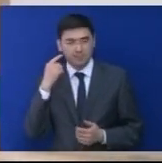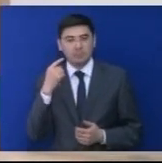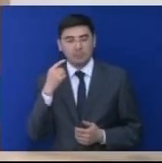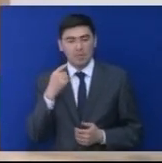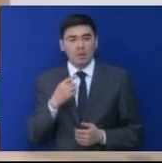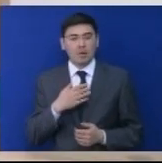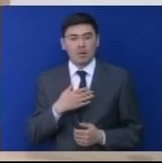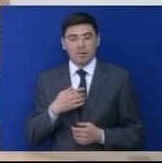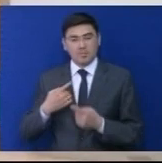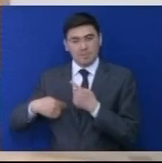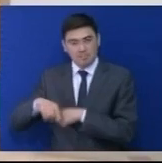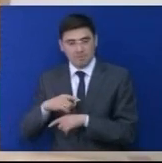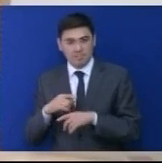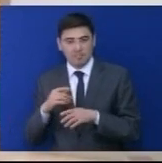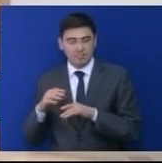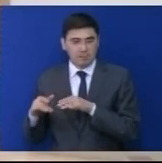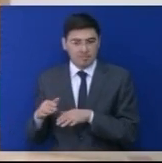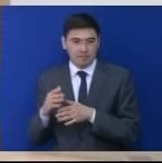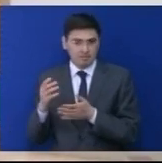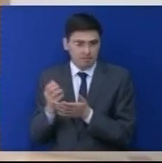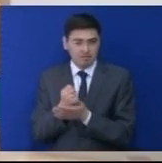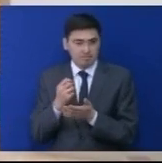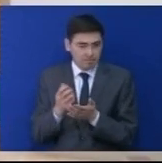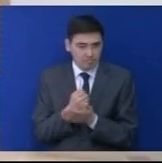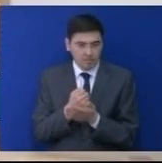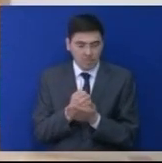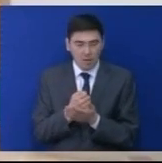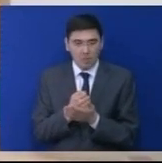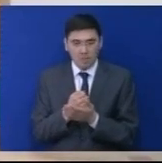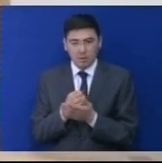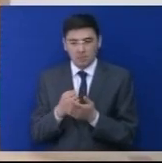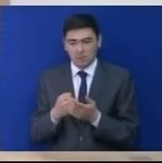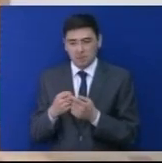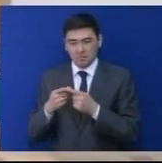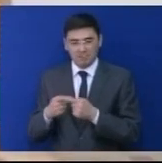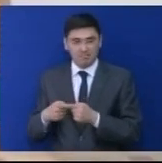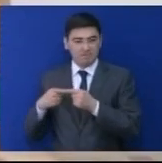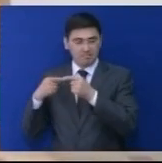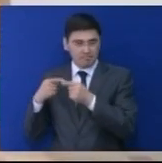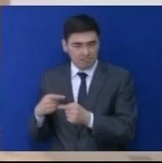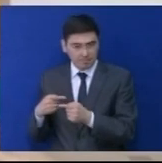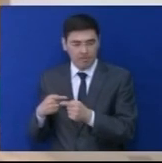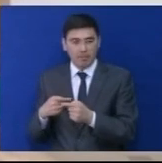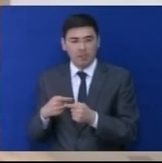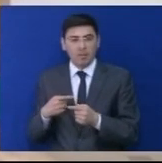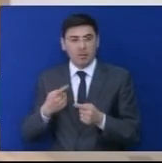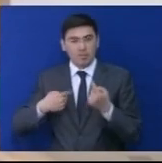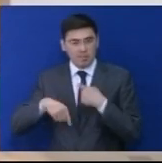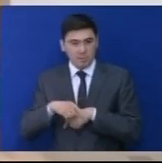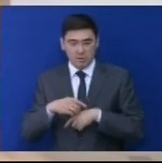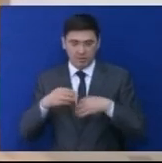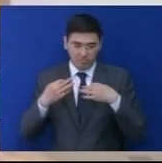очень сильно повезло в том плане, что вот в этот период, период независимости, мы стали более